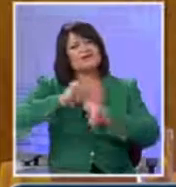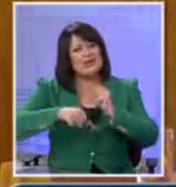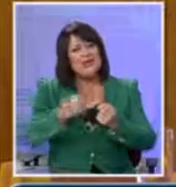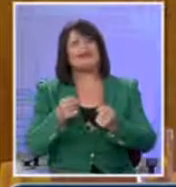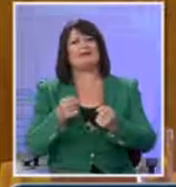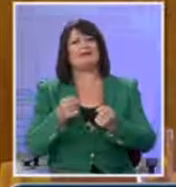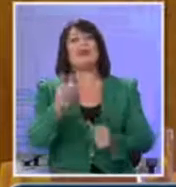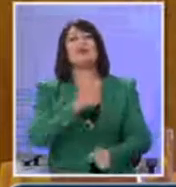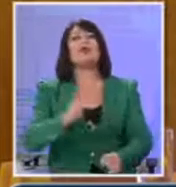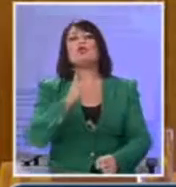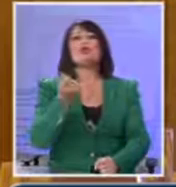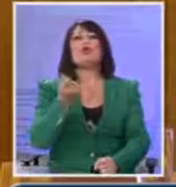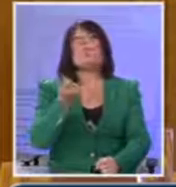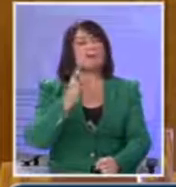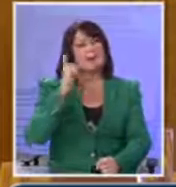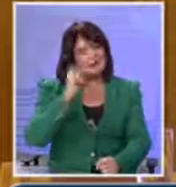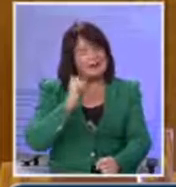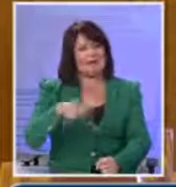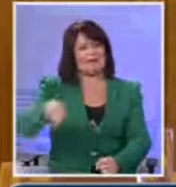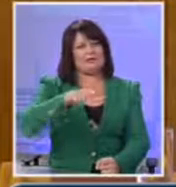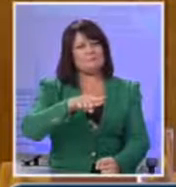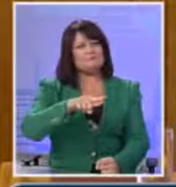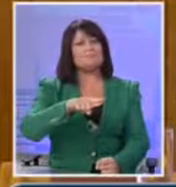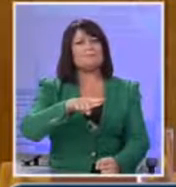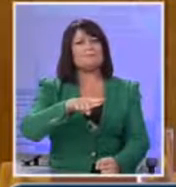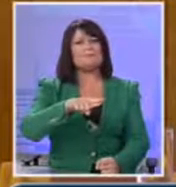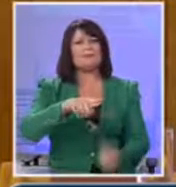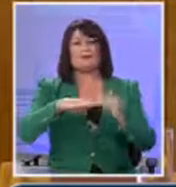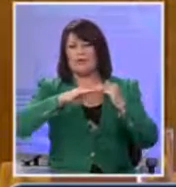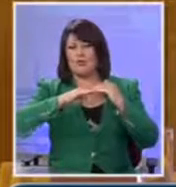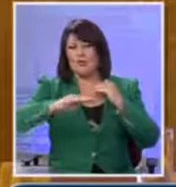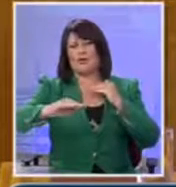την κοινωνική οικονομία που, όπως ξέρετε, είναι οριζόντια